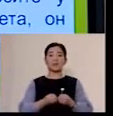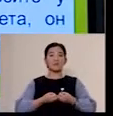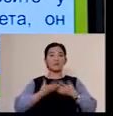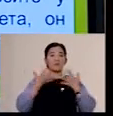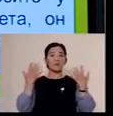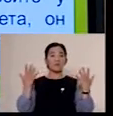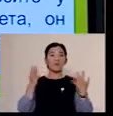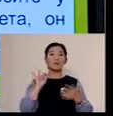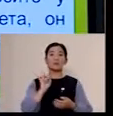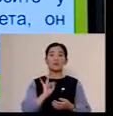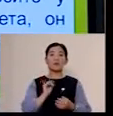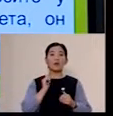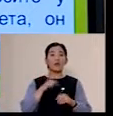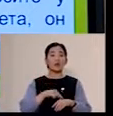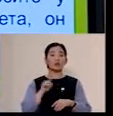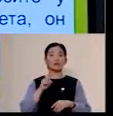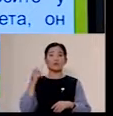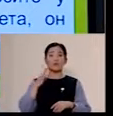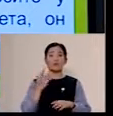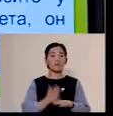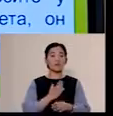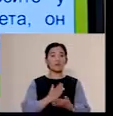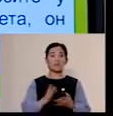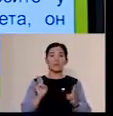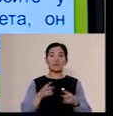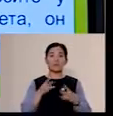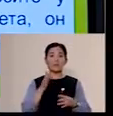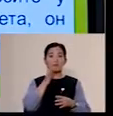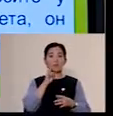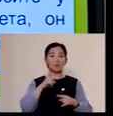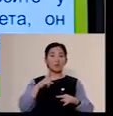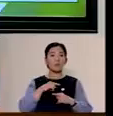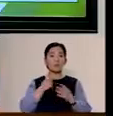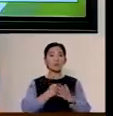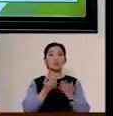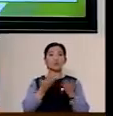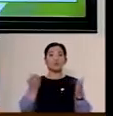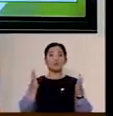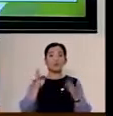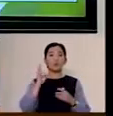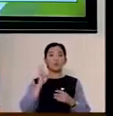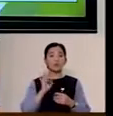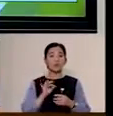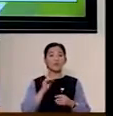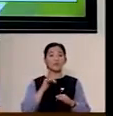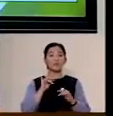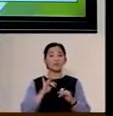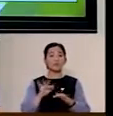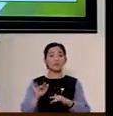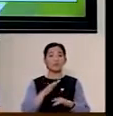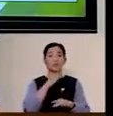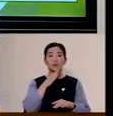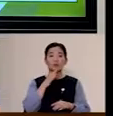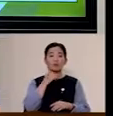светом. И кажется, что свету совсем не надо времени, чтобы добраться до стен. Но делались